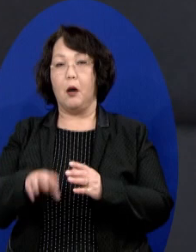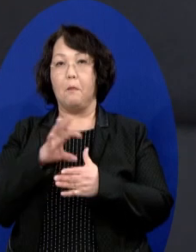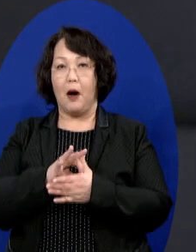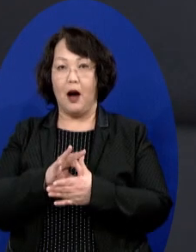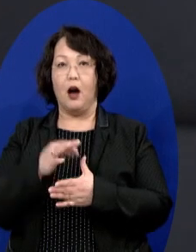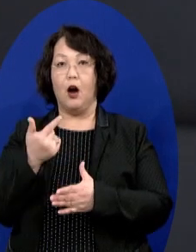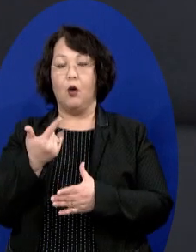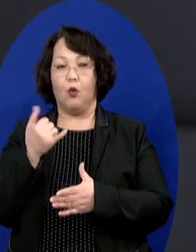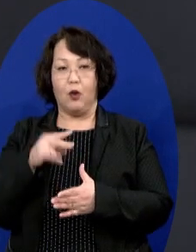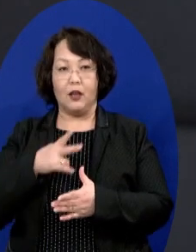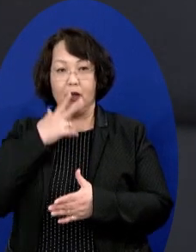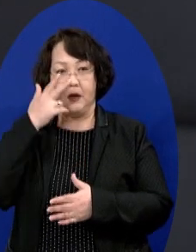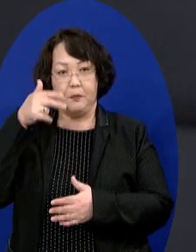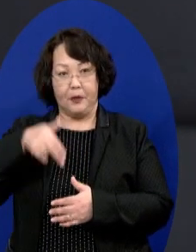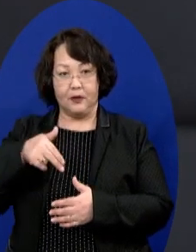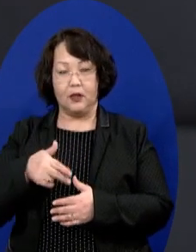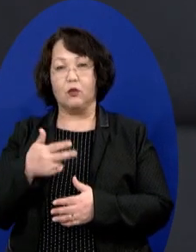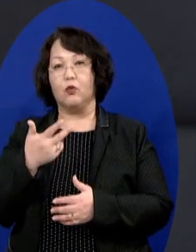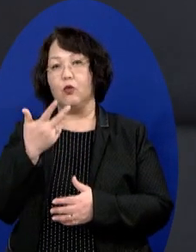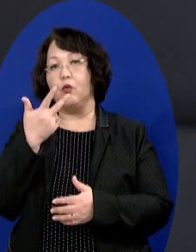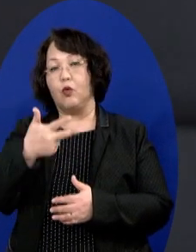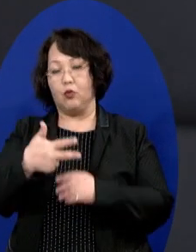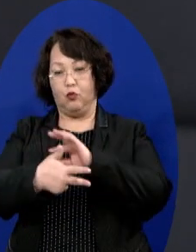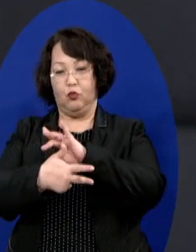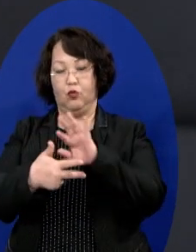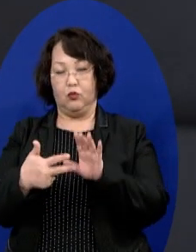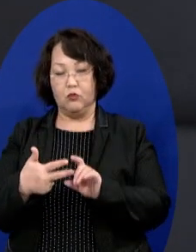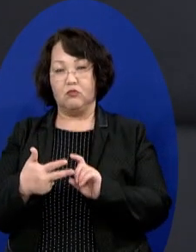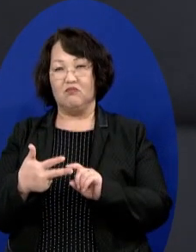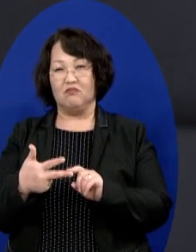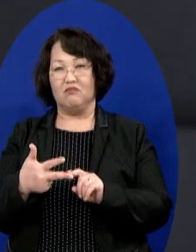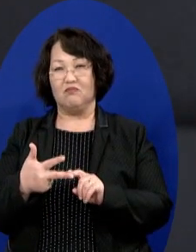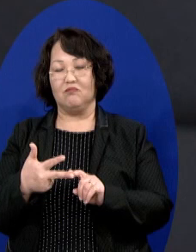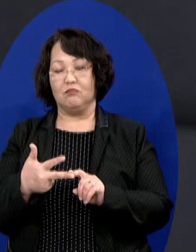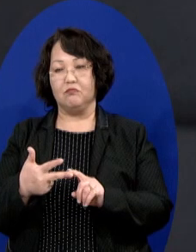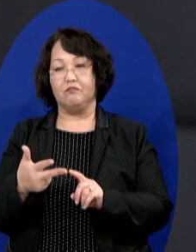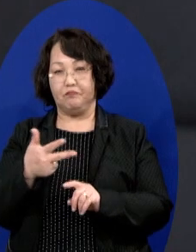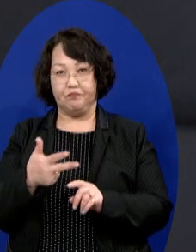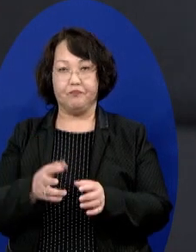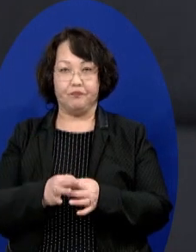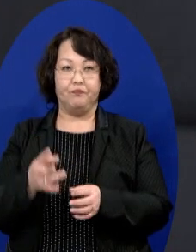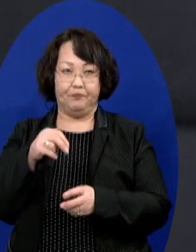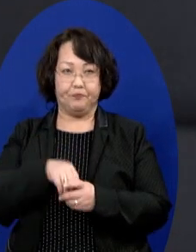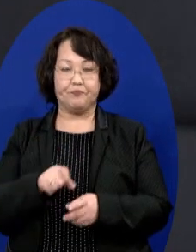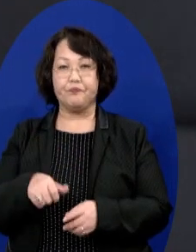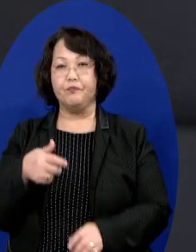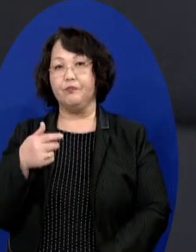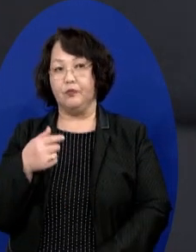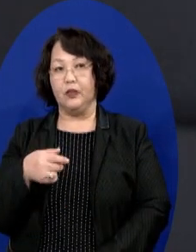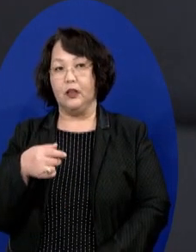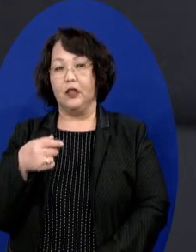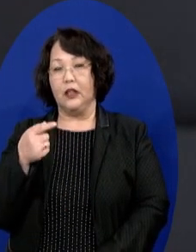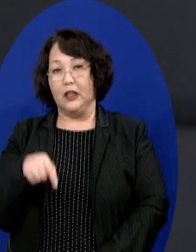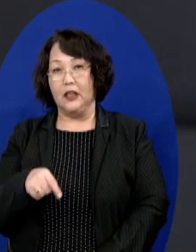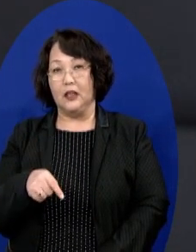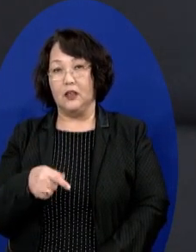гурил, за шатхуун гэдэг гурван үндсэн одоо бүтээгдэхүүнийг оруулсан байна. За ингээ харахад бол энэ хоёр үнийн бүтээгдэхүүн